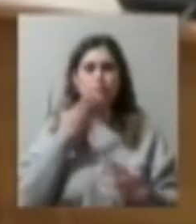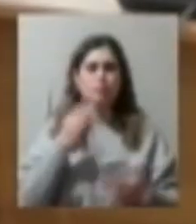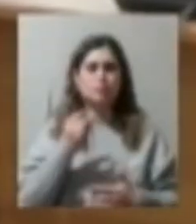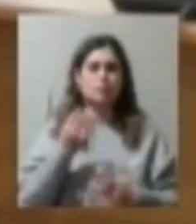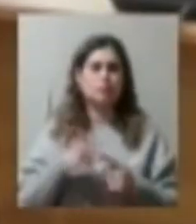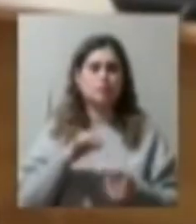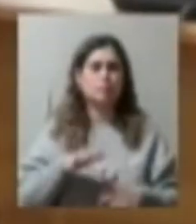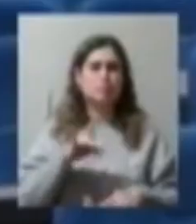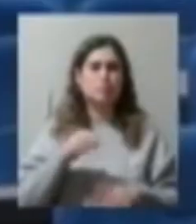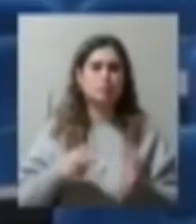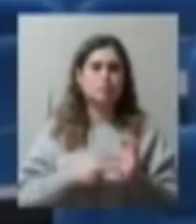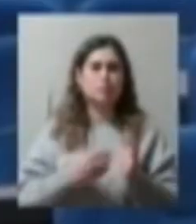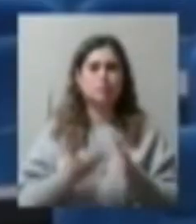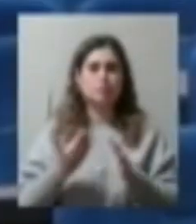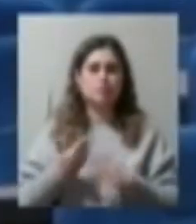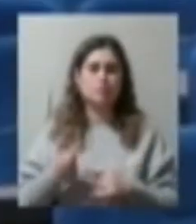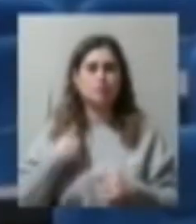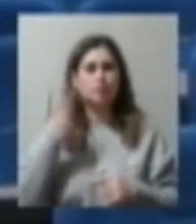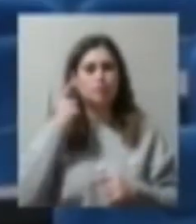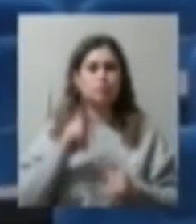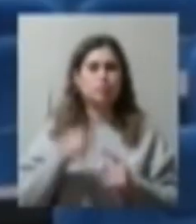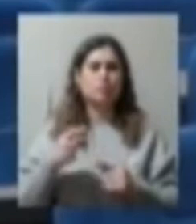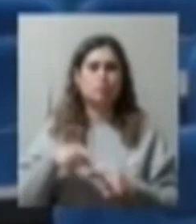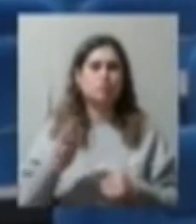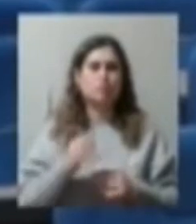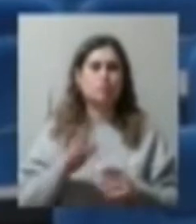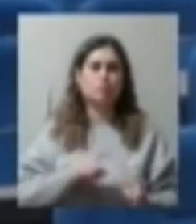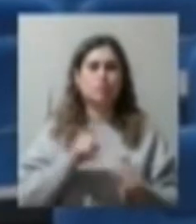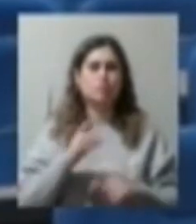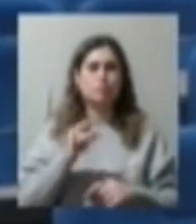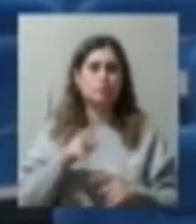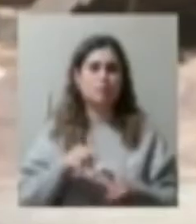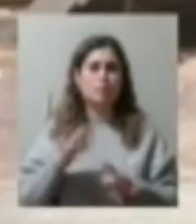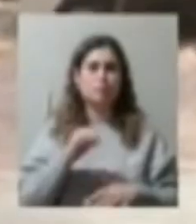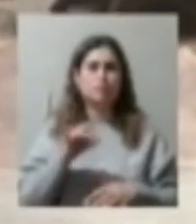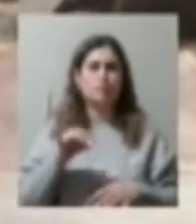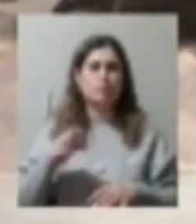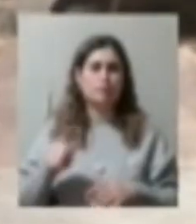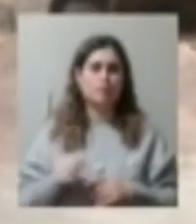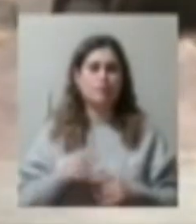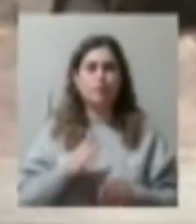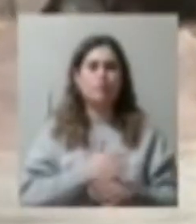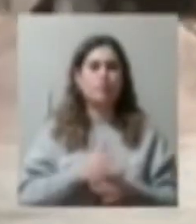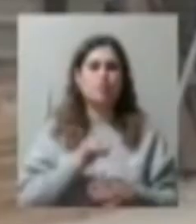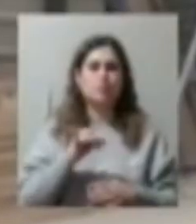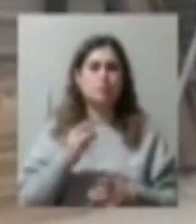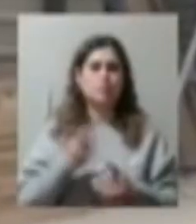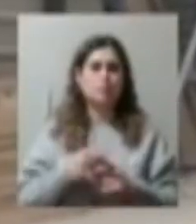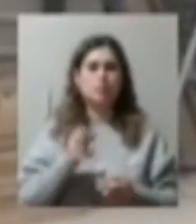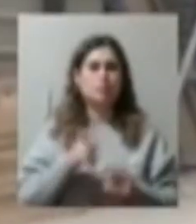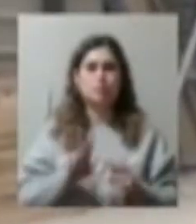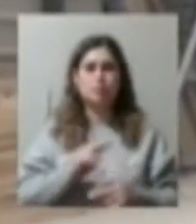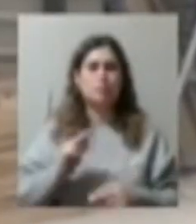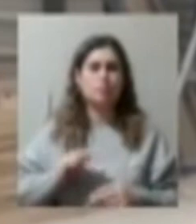ради 7-го скликання. Я сподіваюся, що на цьому тижні ми переселимо ЦНАП на вулицю Суворова. У відділі реєстрації не закінчені